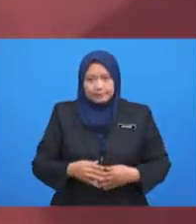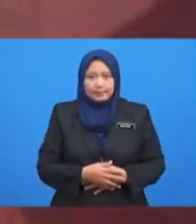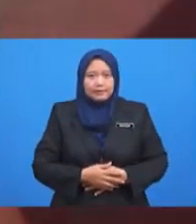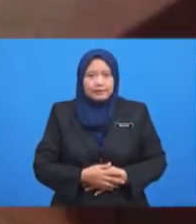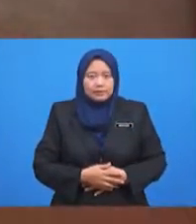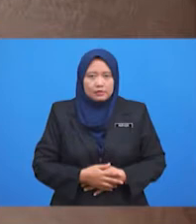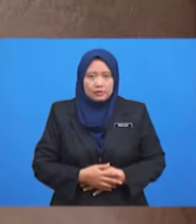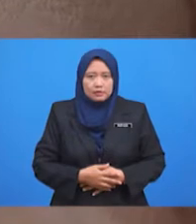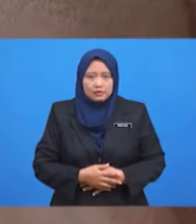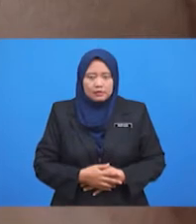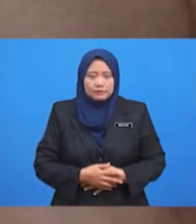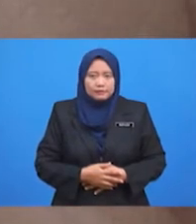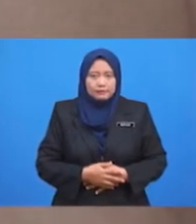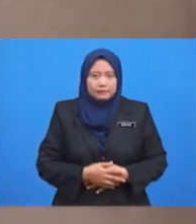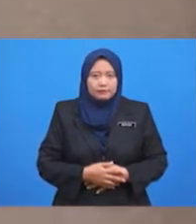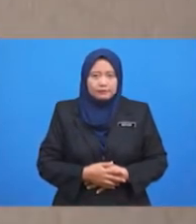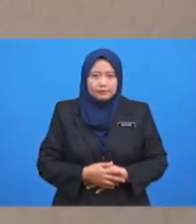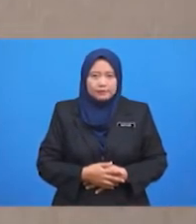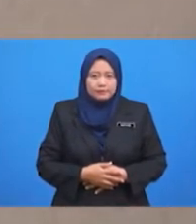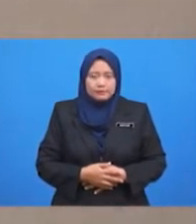kiri, lengan dan perut.